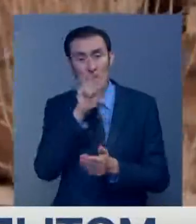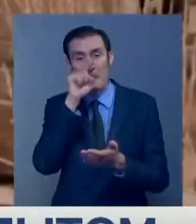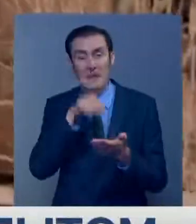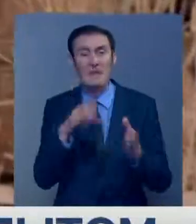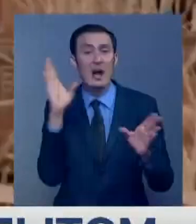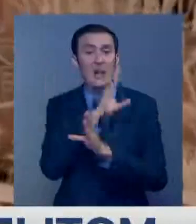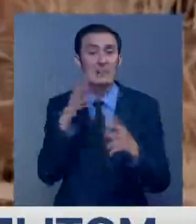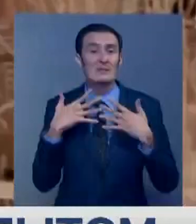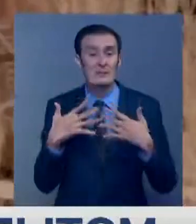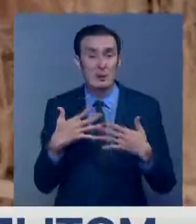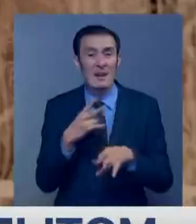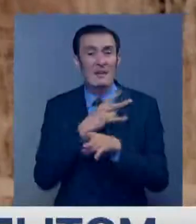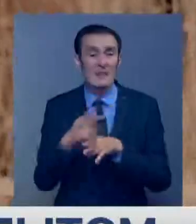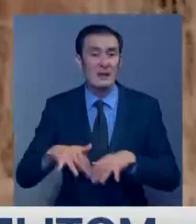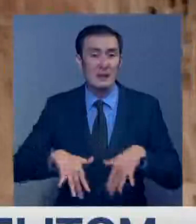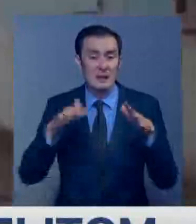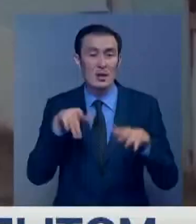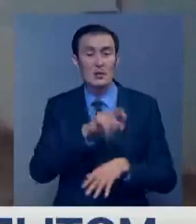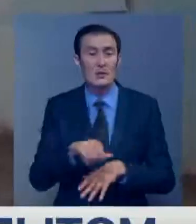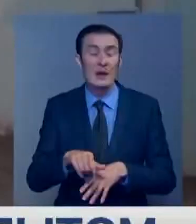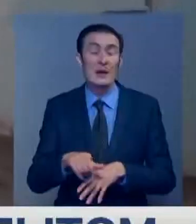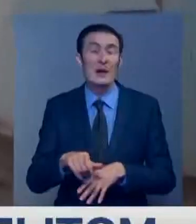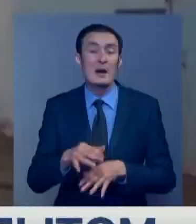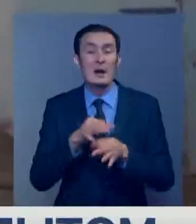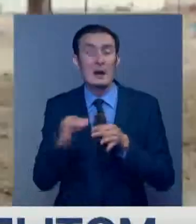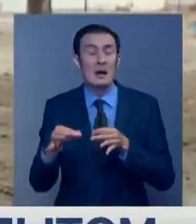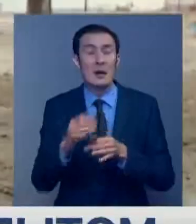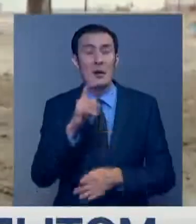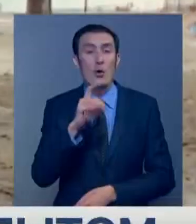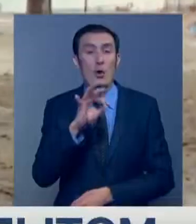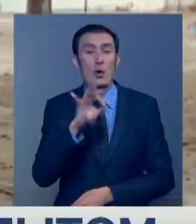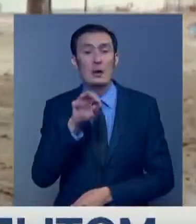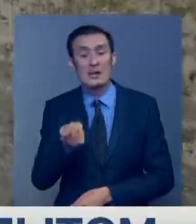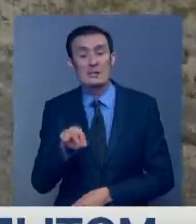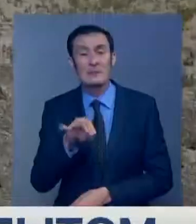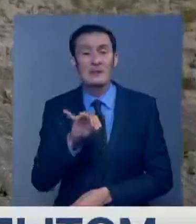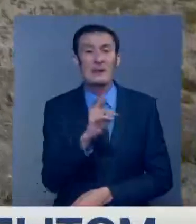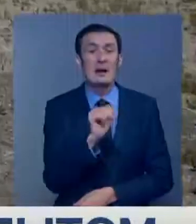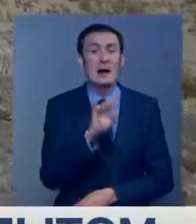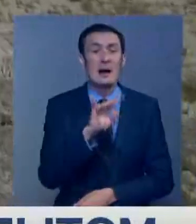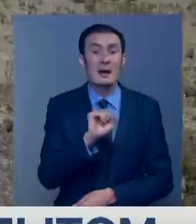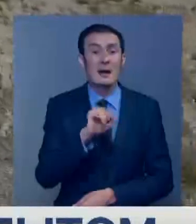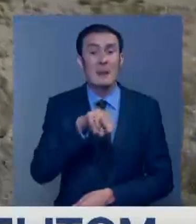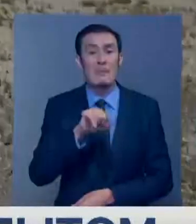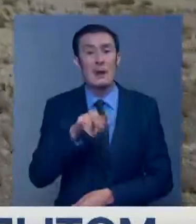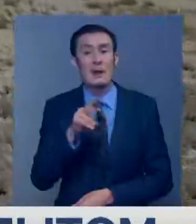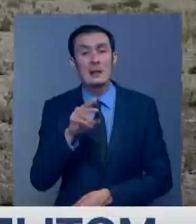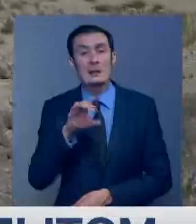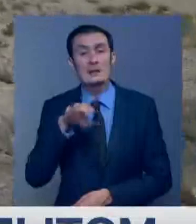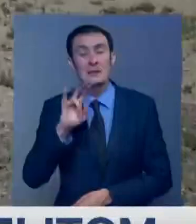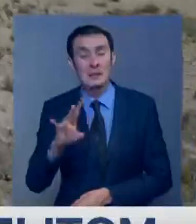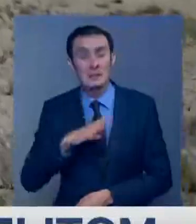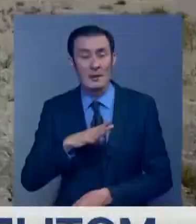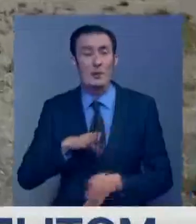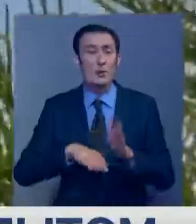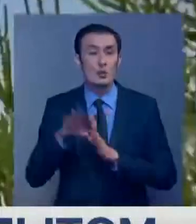атмосферу. Страдают от вредных выбросов жители Каракалпакстана и Хорезма. А потом и власти стали искать выход. И нашли. Решили восстановить